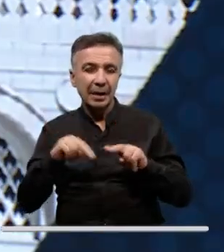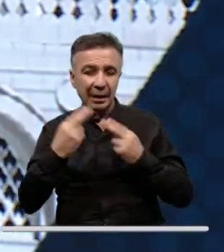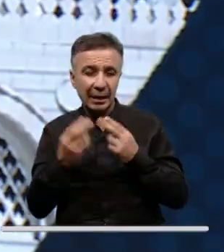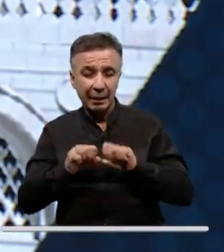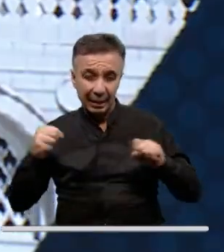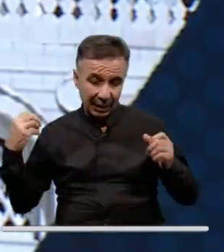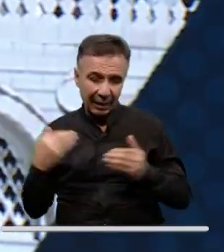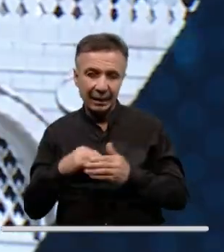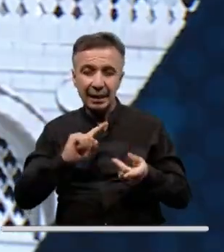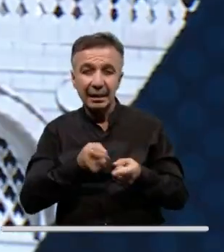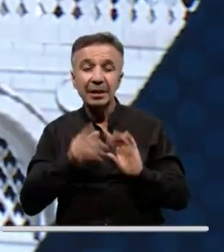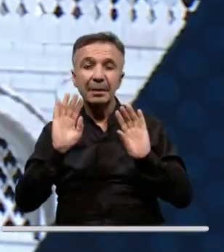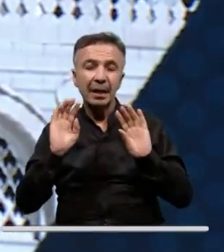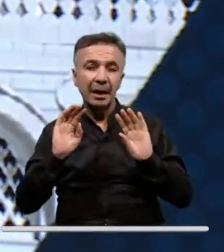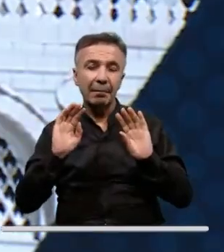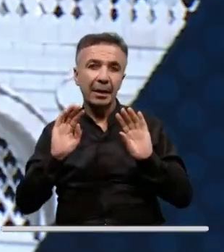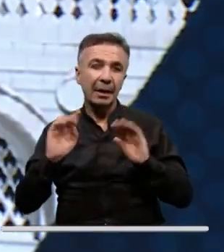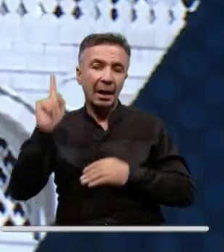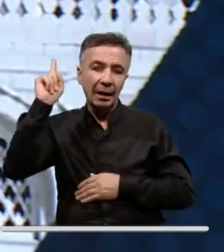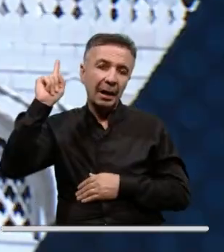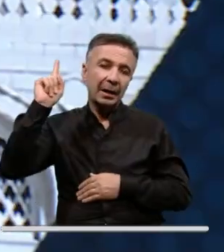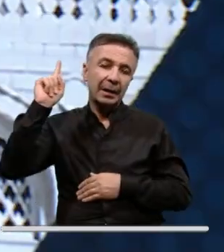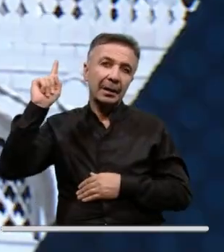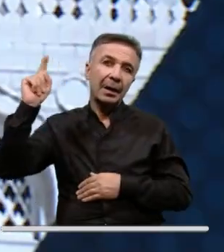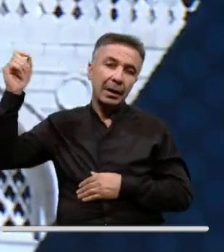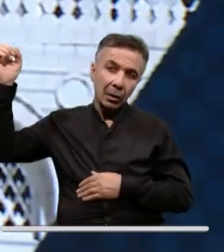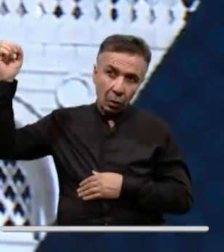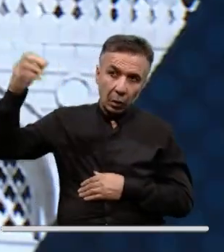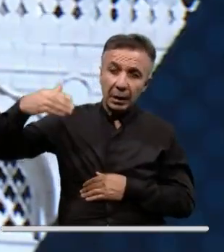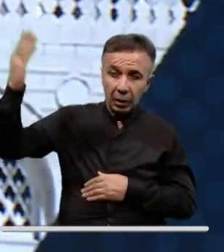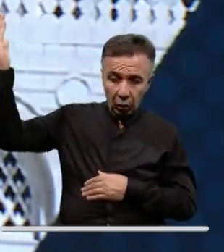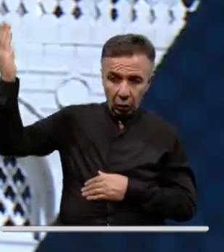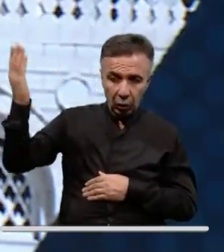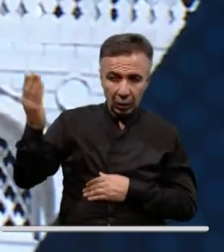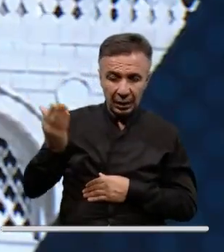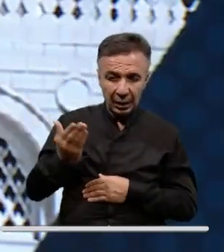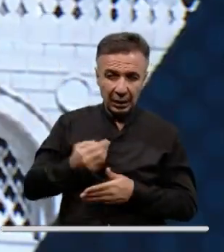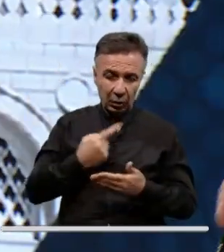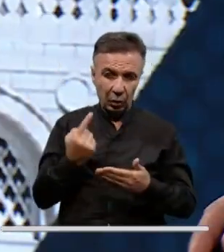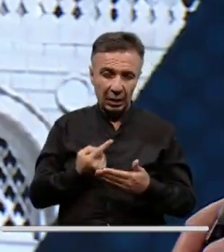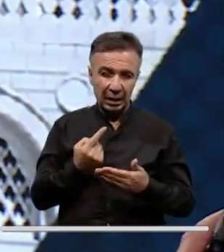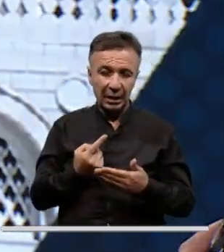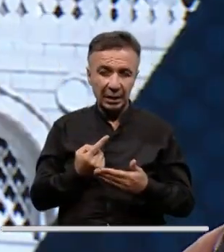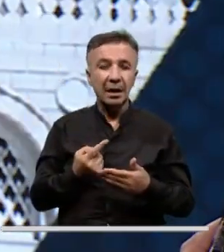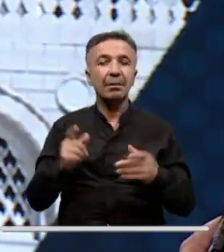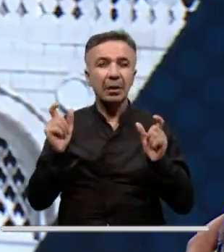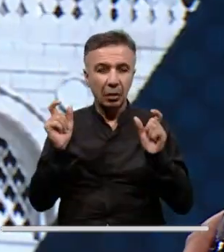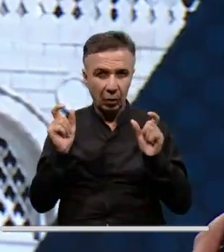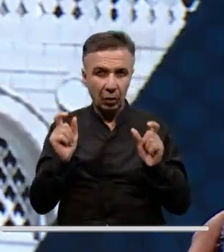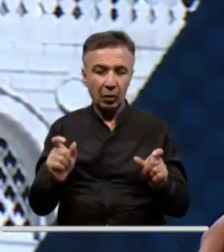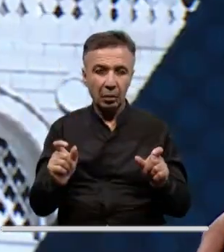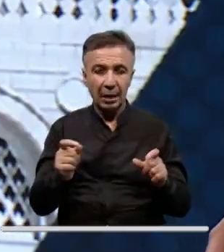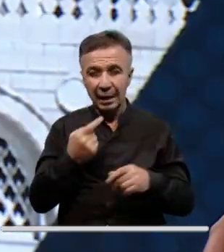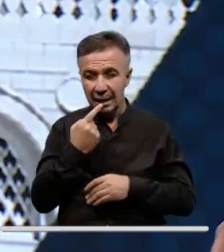değiştirilemiyor Rabbimizin indirdiği ve korumakla da Eee Efendim Ben koruyacağım